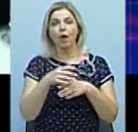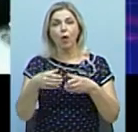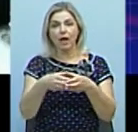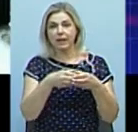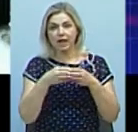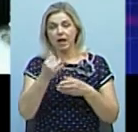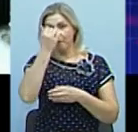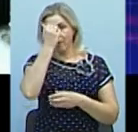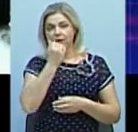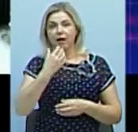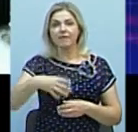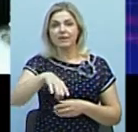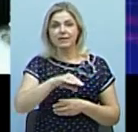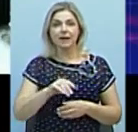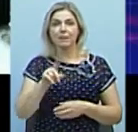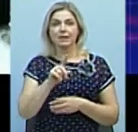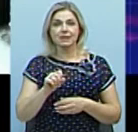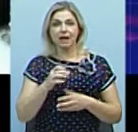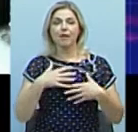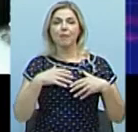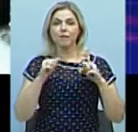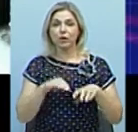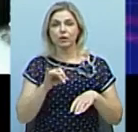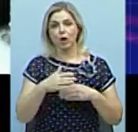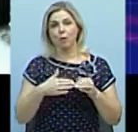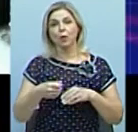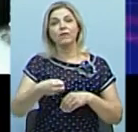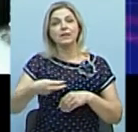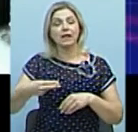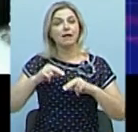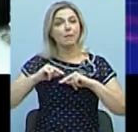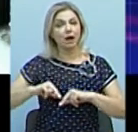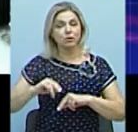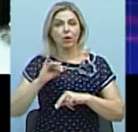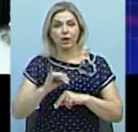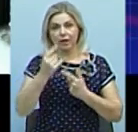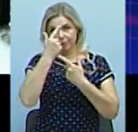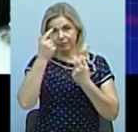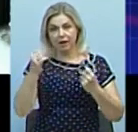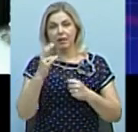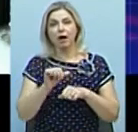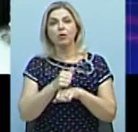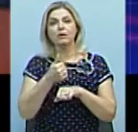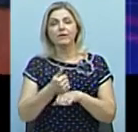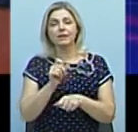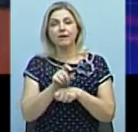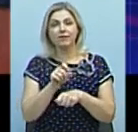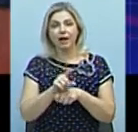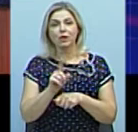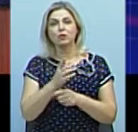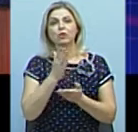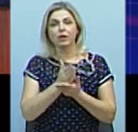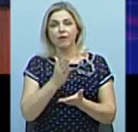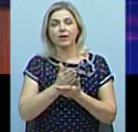подякував усім за самовіддану та професійну працю, а також наголосив на основних завданнях, які стоять